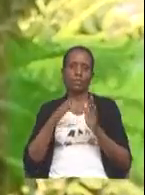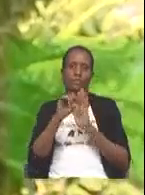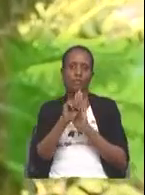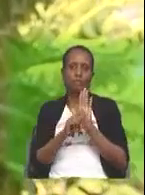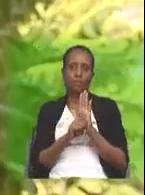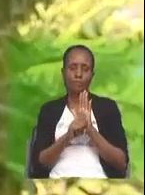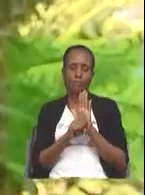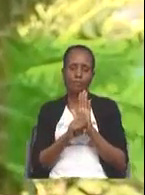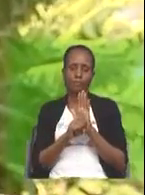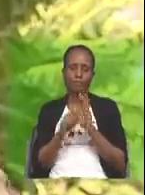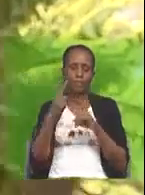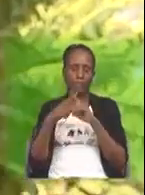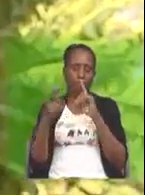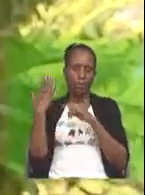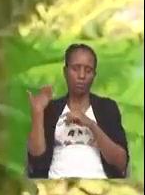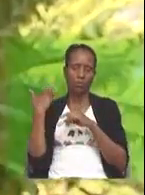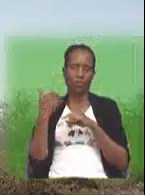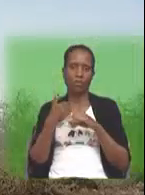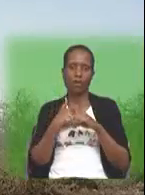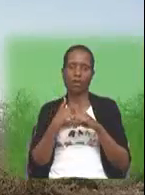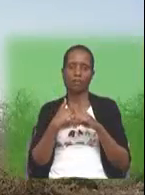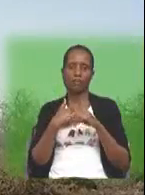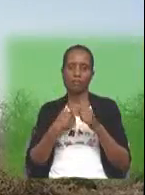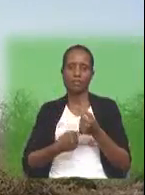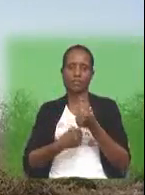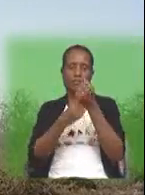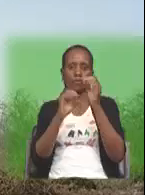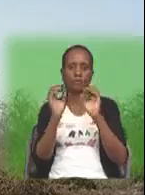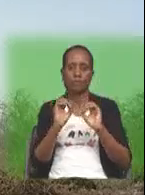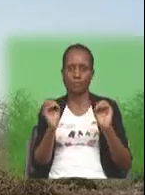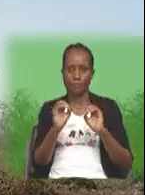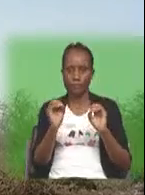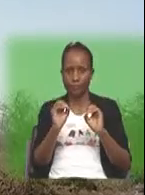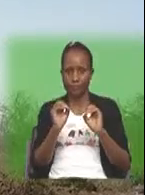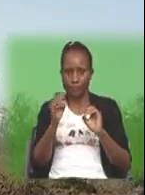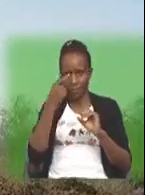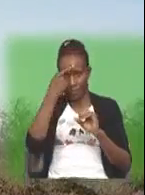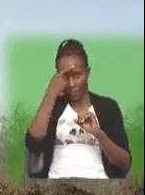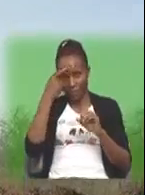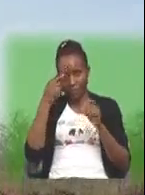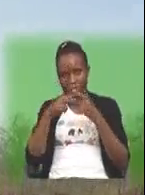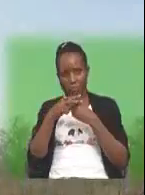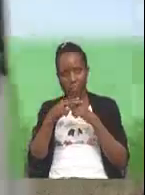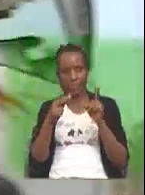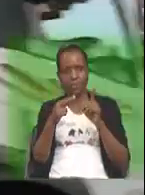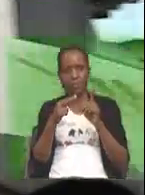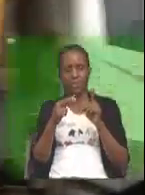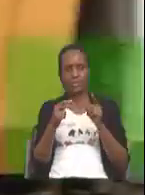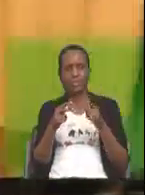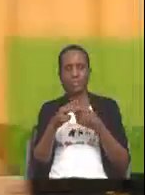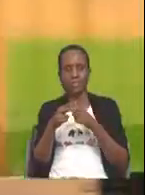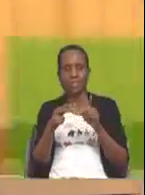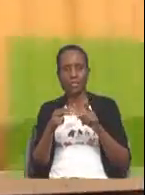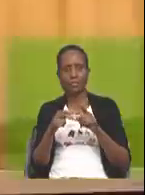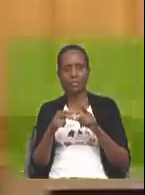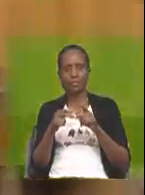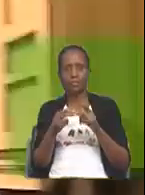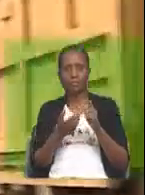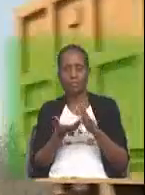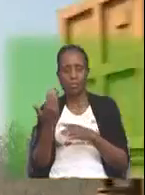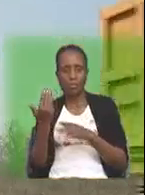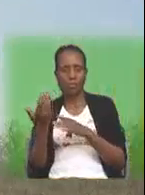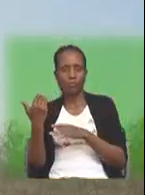yetu. Hapa awali hakuweko. Unajua, kwanza walianza kung'ang'ana mambo ya kung'oa msitu.